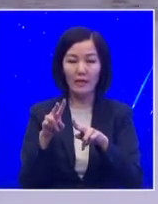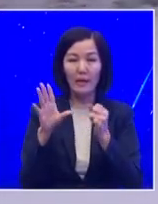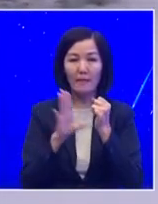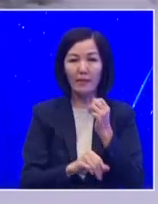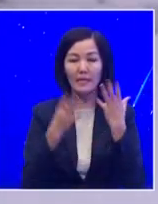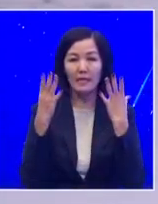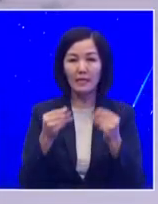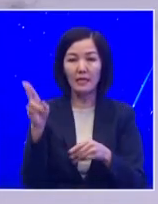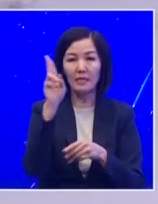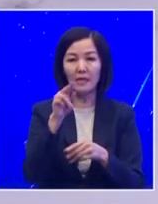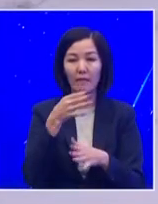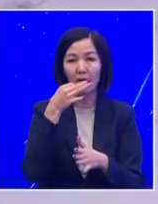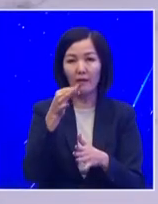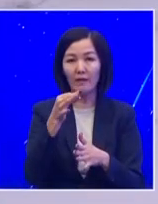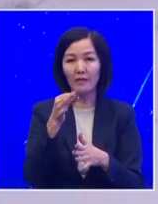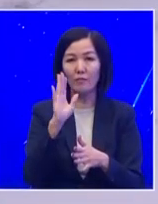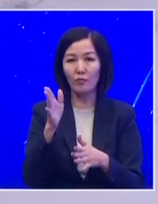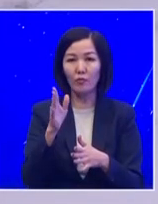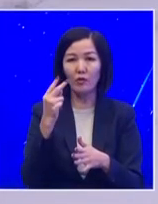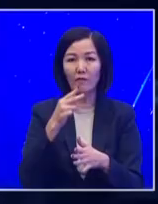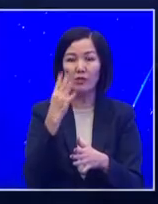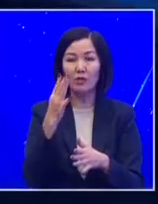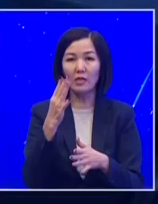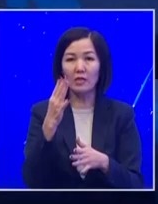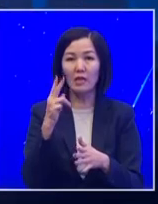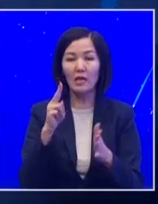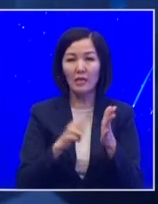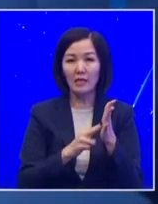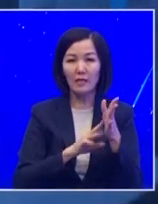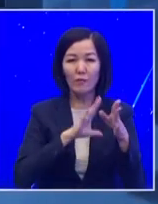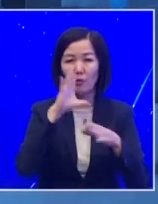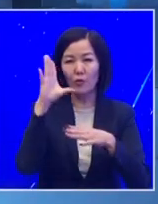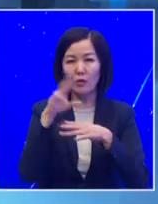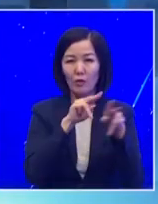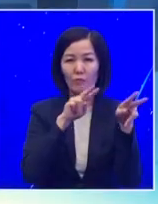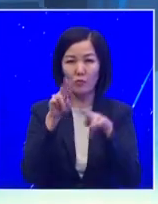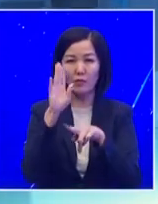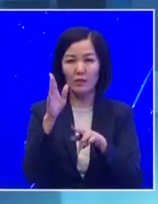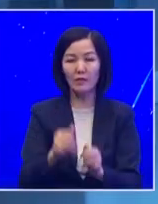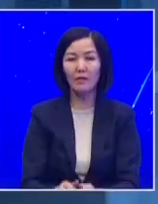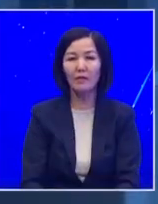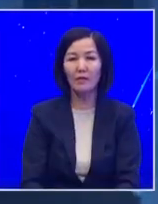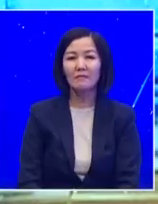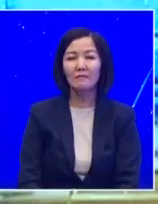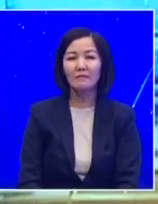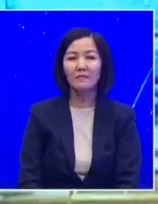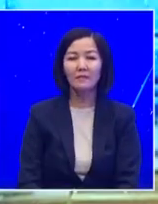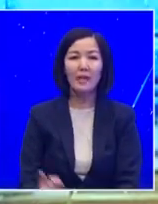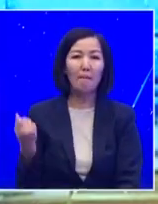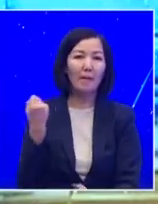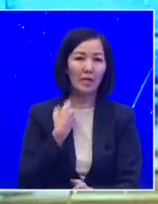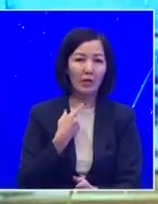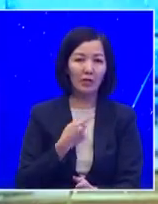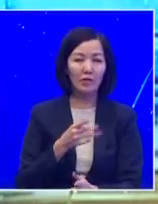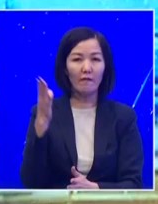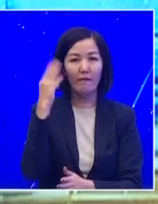последние дни декабря ответственные лица будут 24/7. Алексей Цой, Мадибай Бусынов, телеканал ЖТСУ. Под